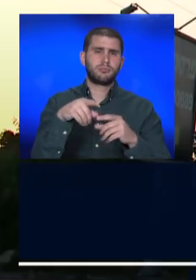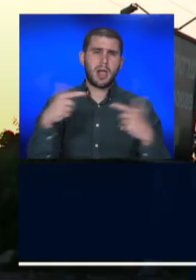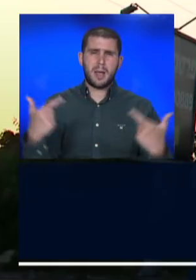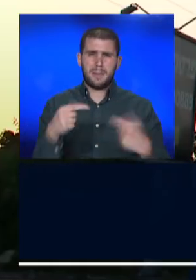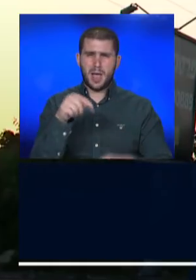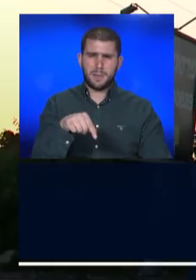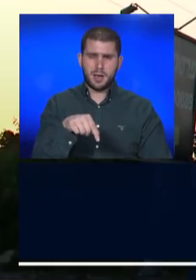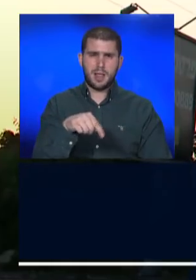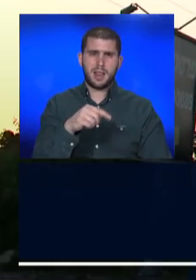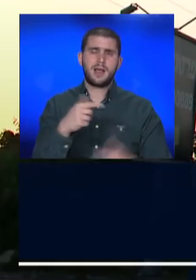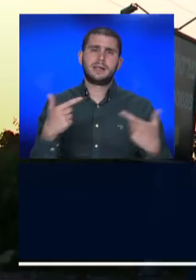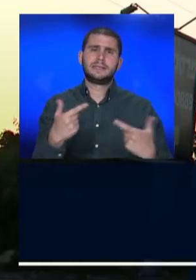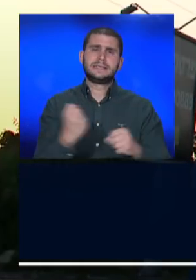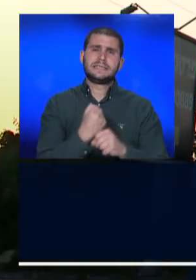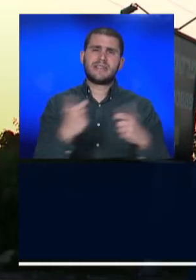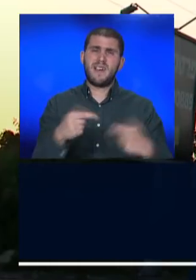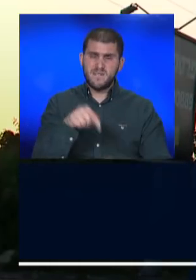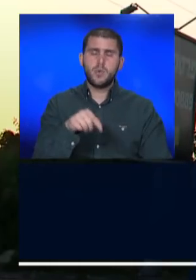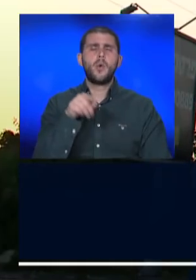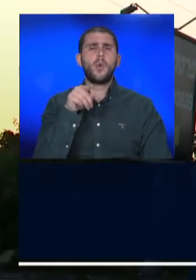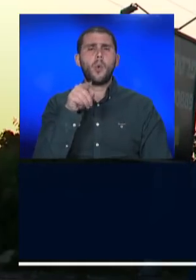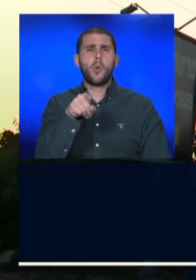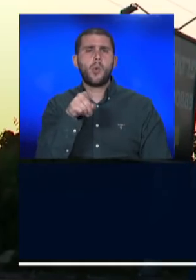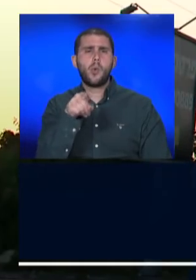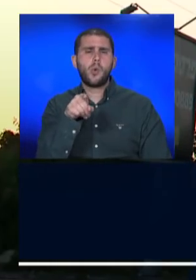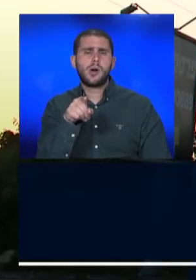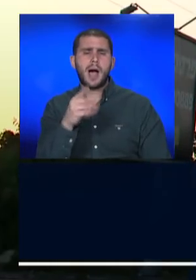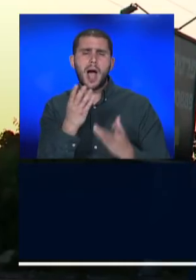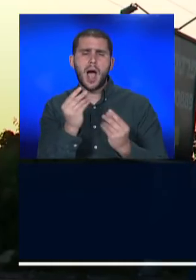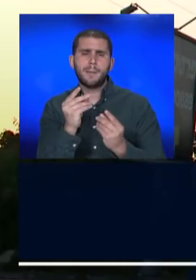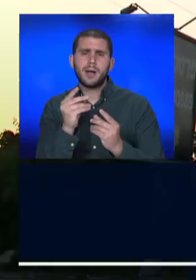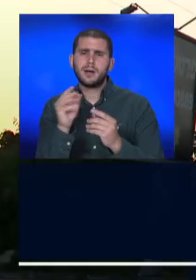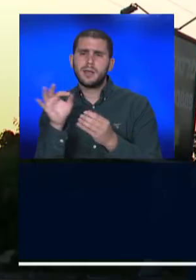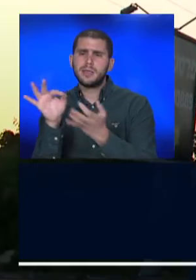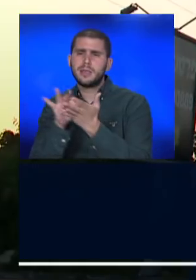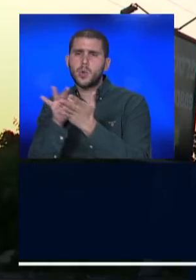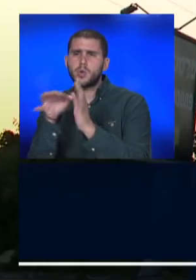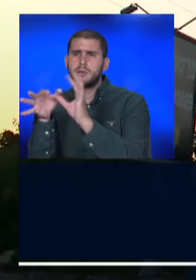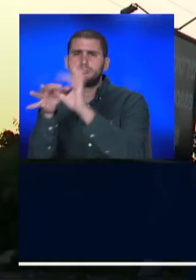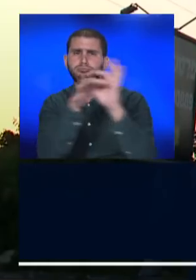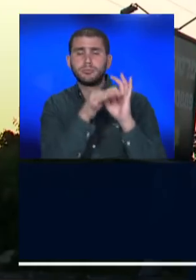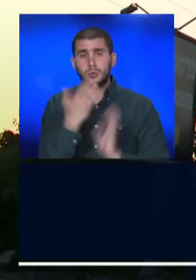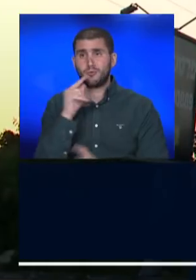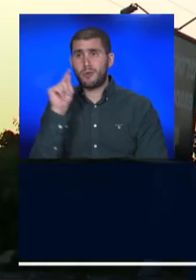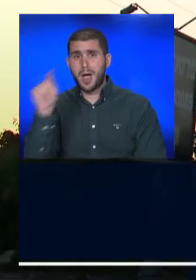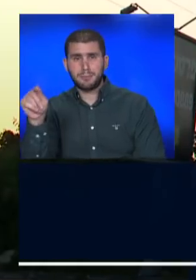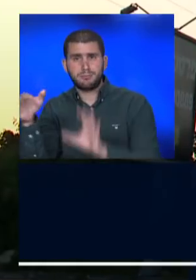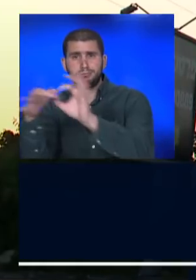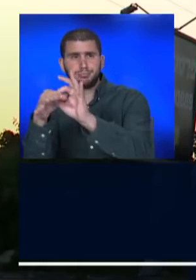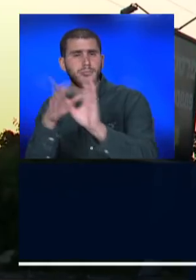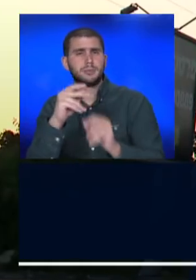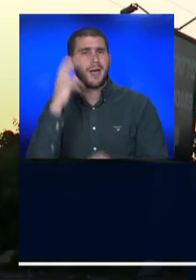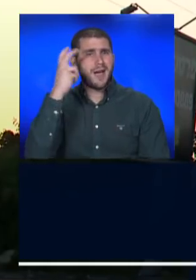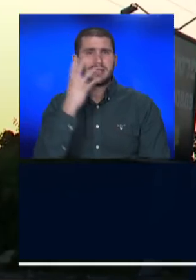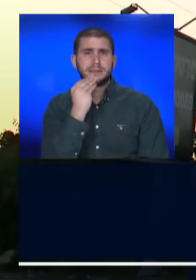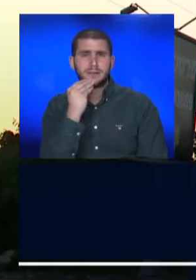הזה, הוא שהוא חיבר הרבה נקודות יחד. הוא חיבר את ירושלים, הוא חיבר את ערביי ישראל, הוא